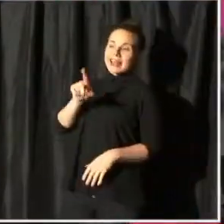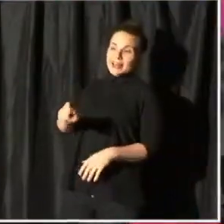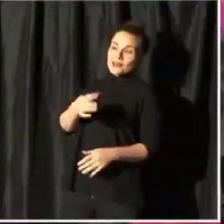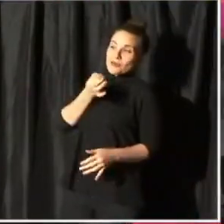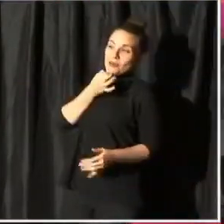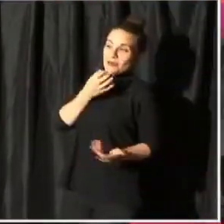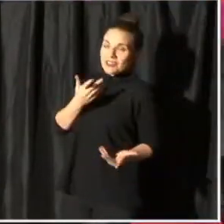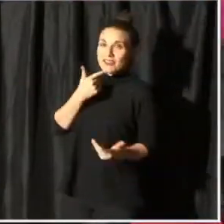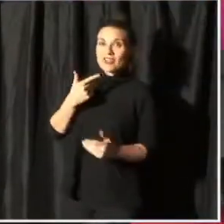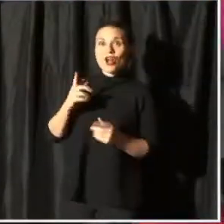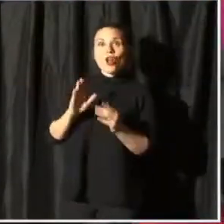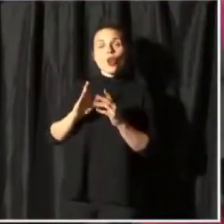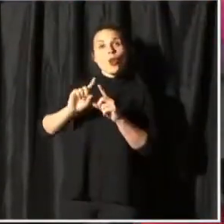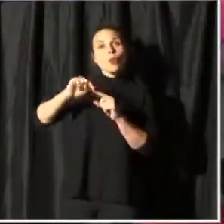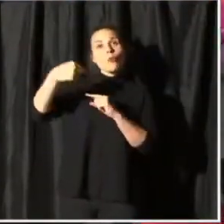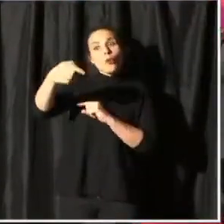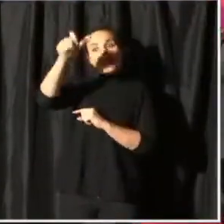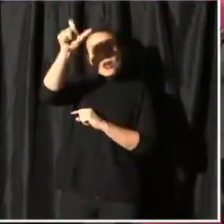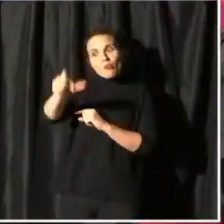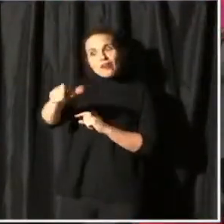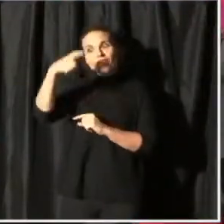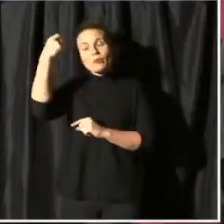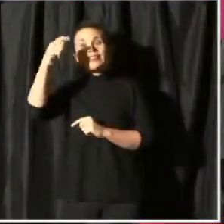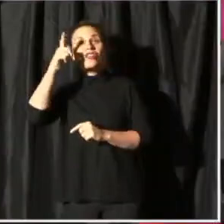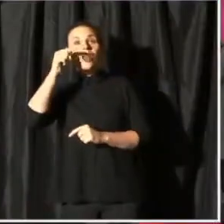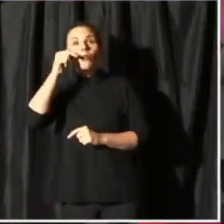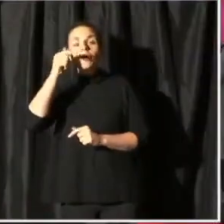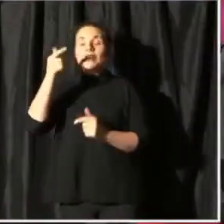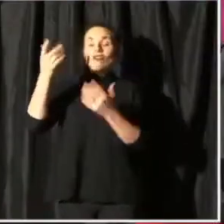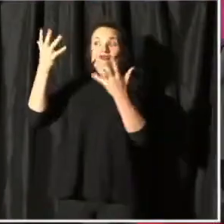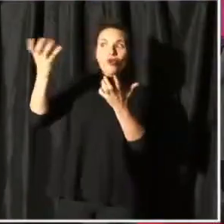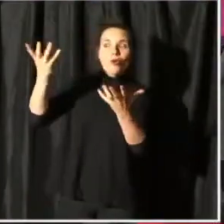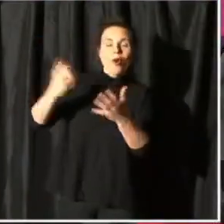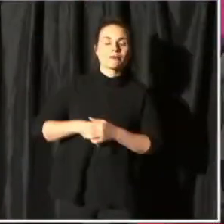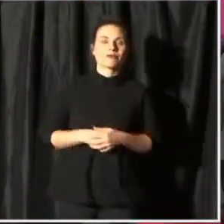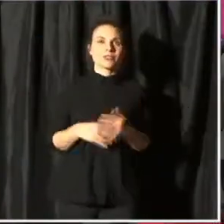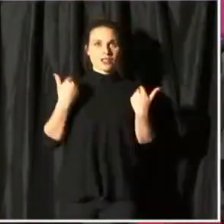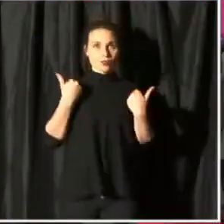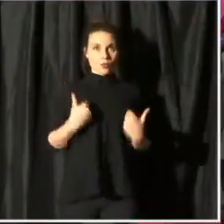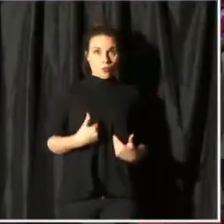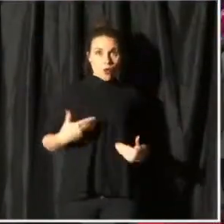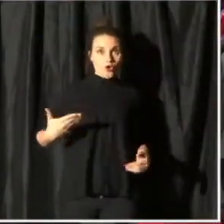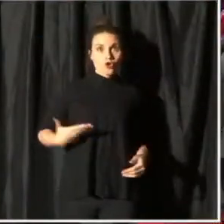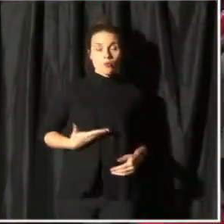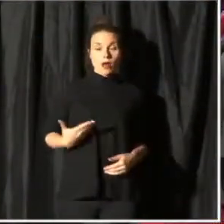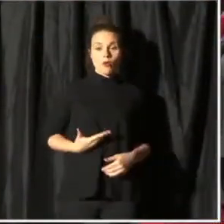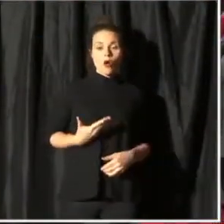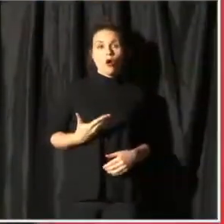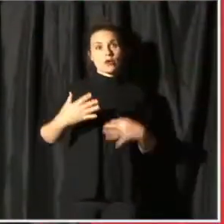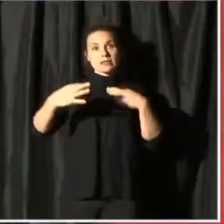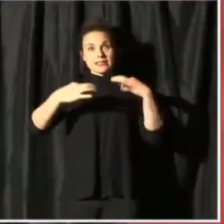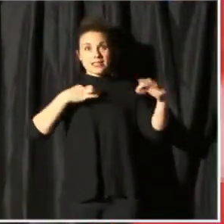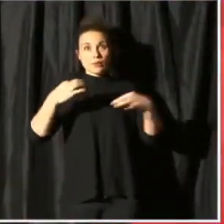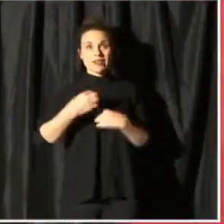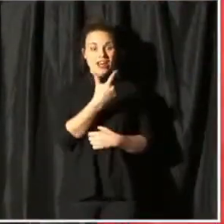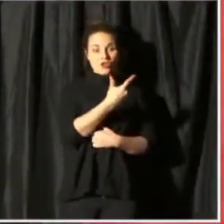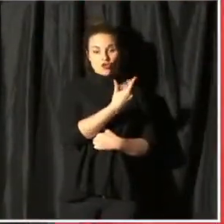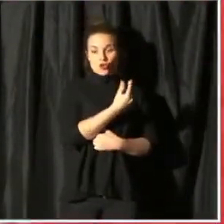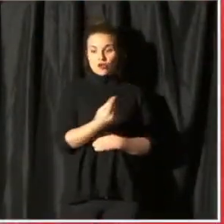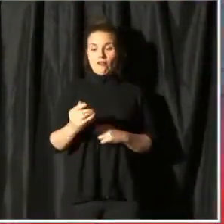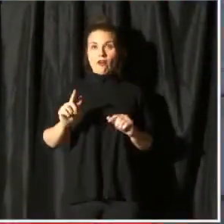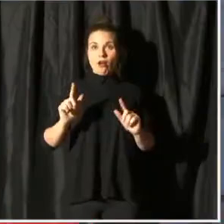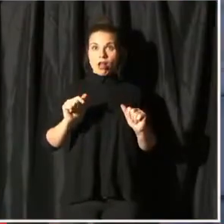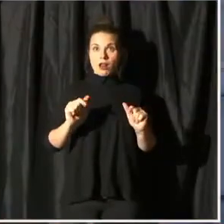du prochain président de la république mois est en mère de famille avait deux enfants célibataires j'entends beaucoup de choses du bruch du prochain